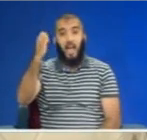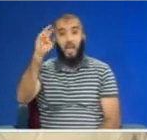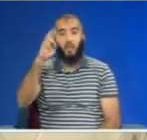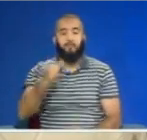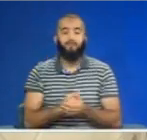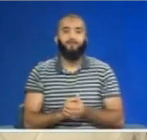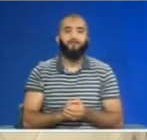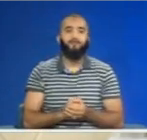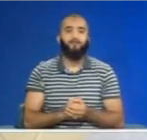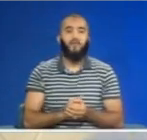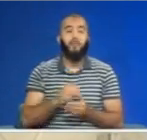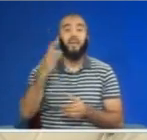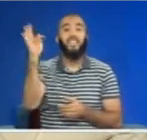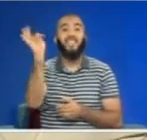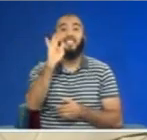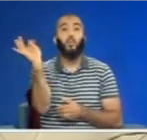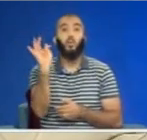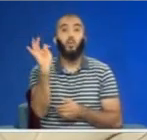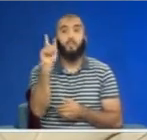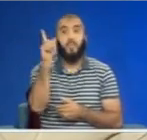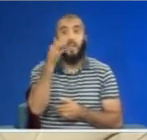الآن هي تأذت